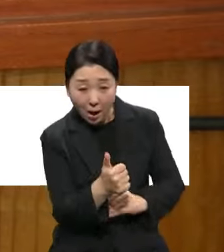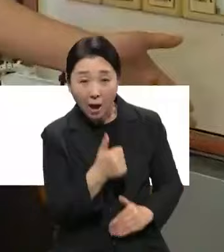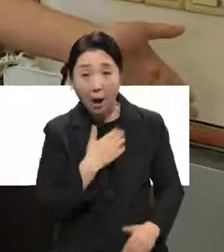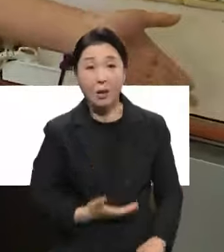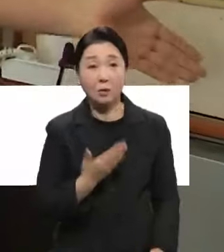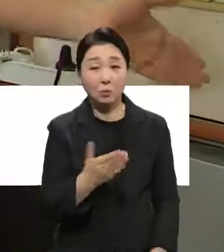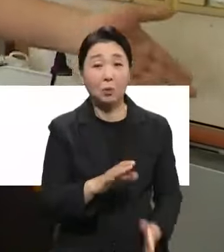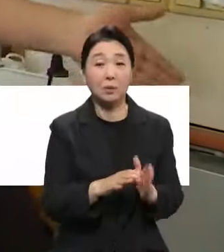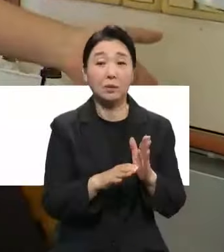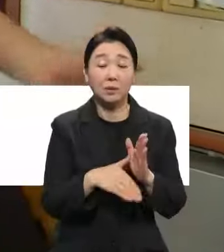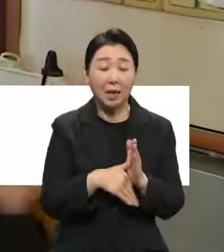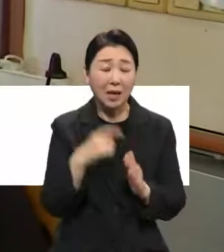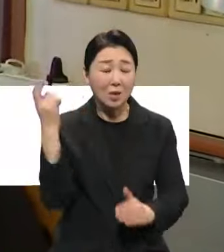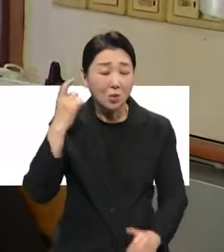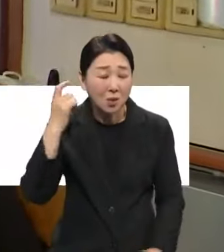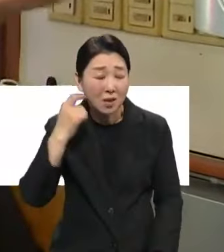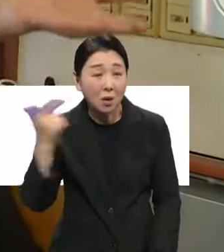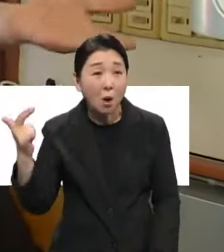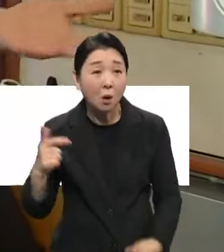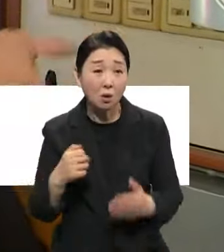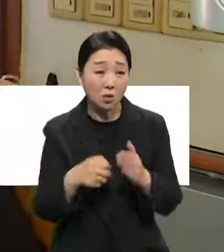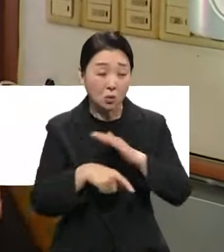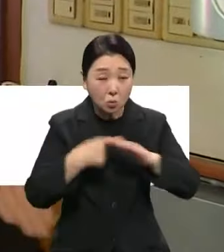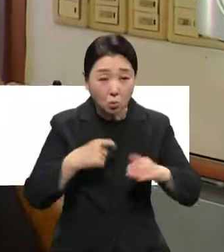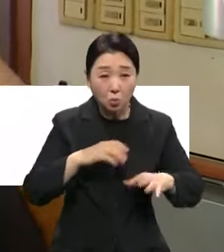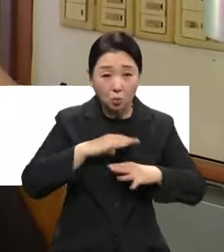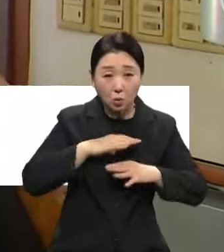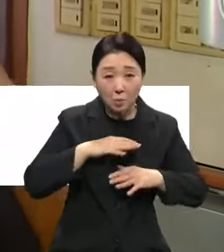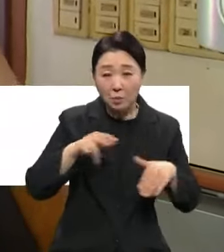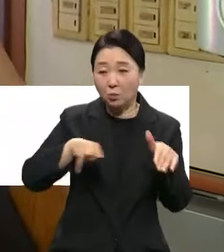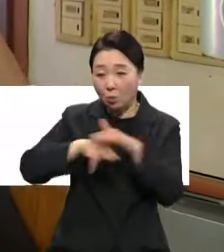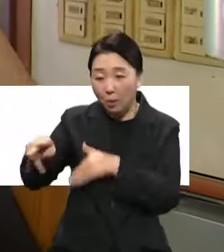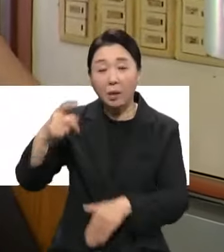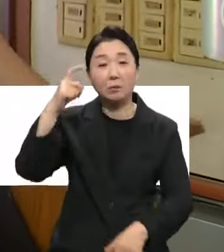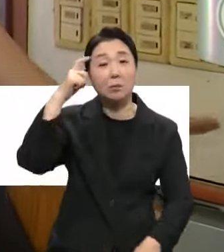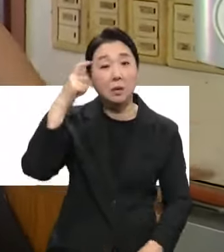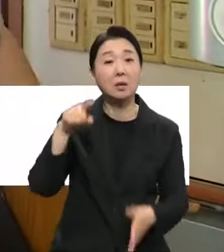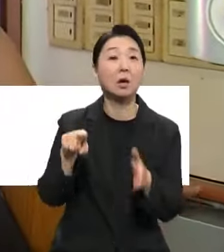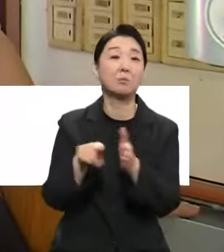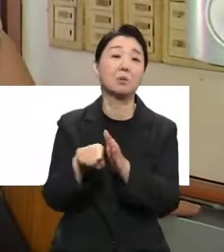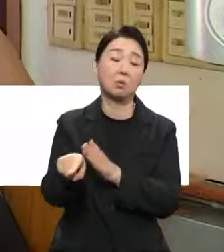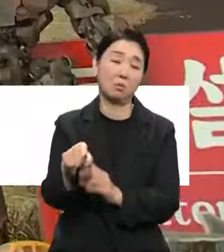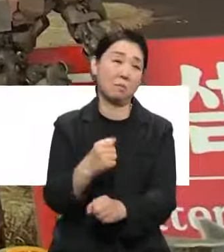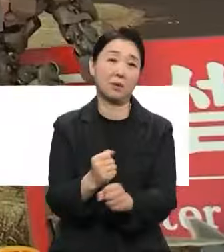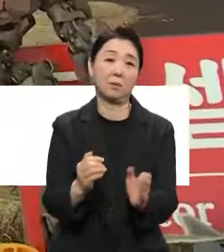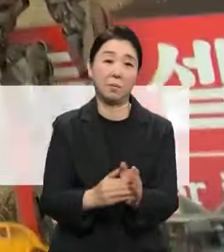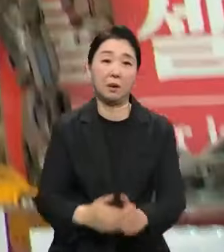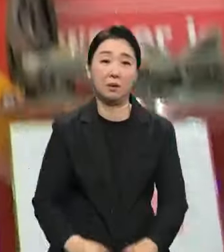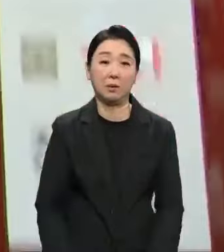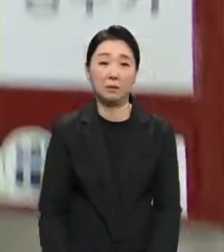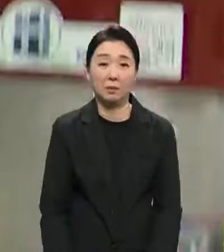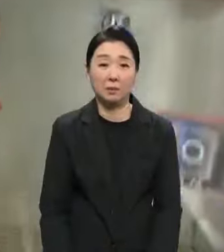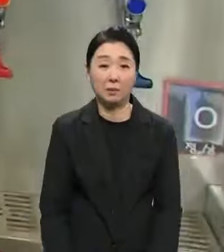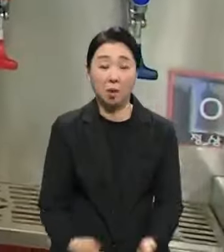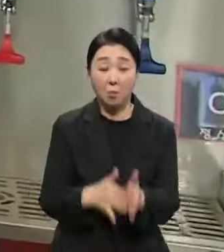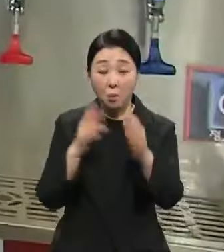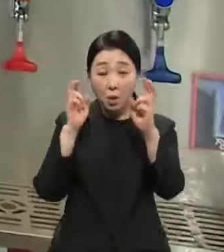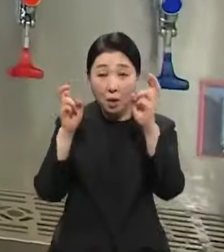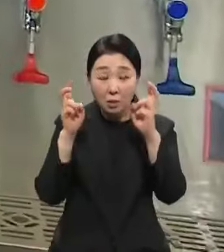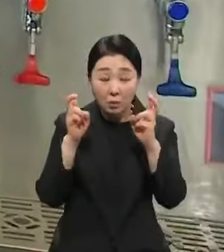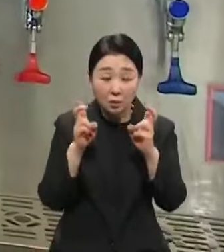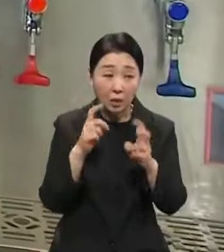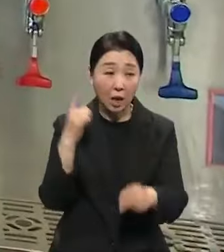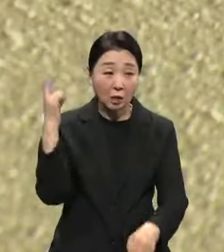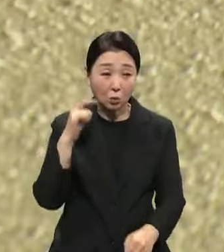도둑이 이 소리에 놀래가지고 그냥 이제 나갈 거라고 저는 이제 그걸 믿고서 인도를 한 건데. 보안업체는 음소거